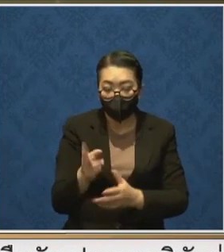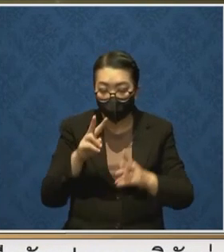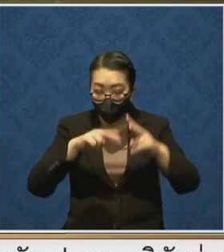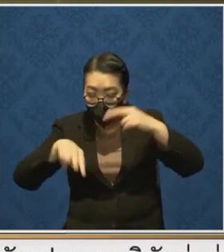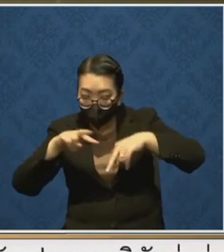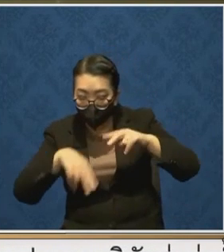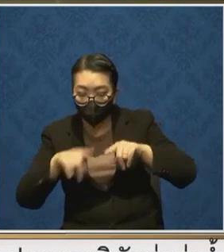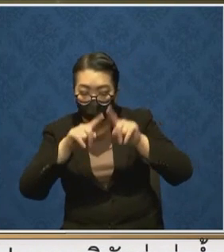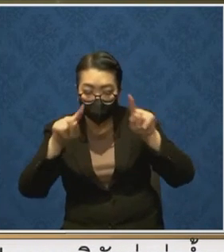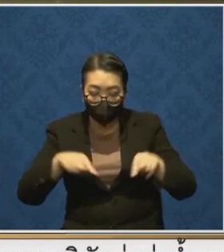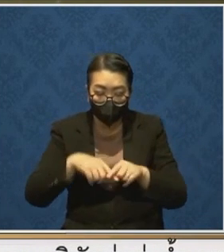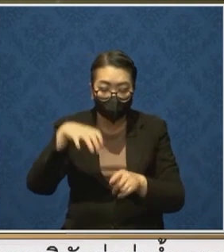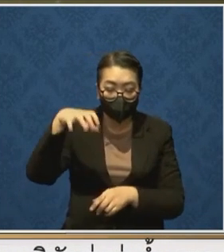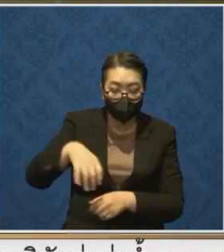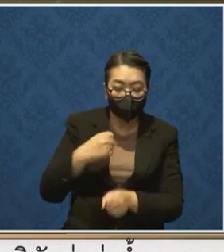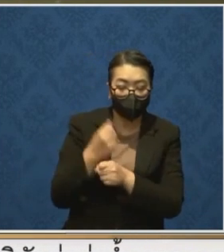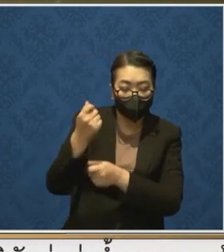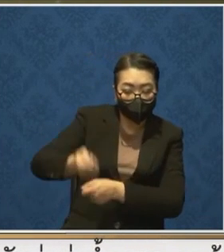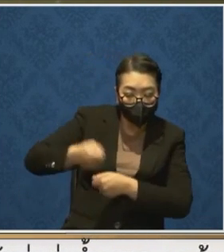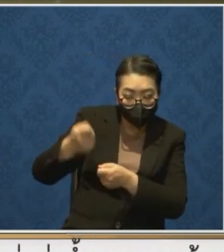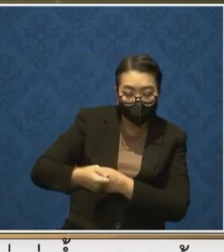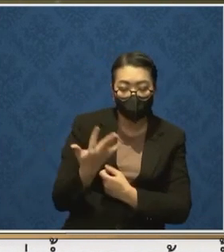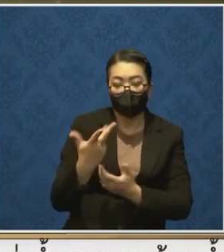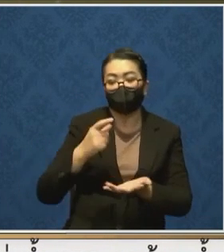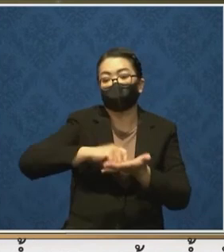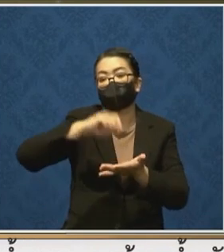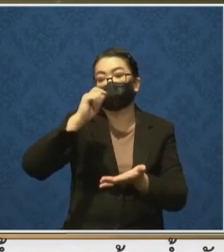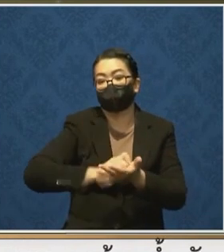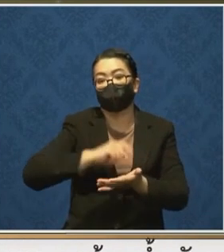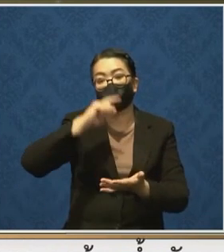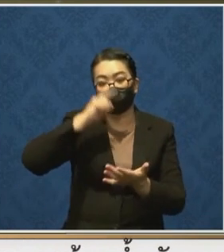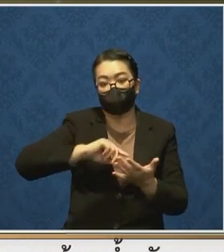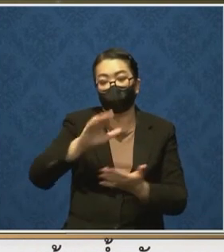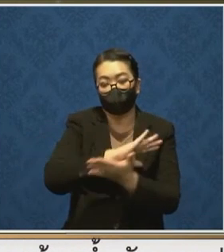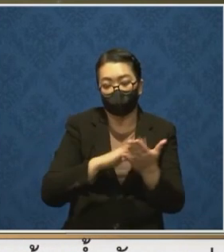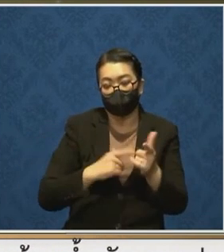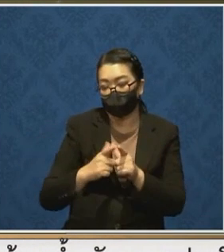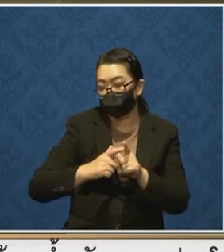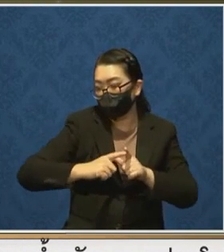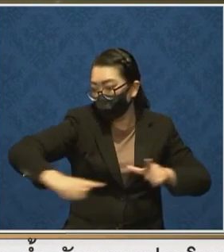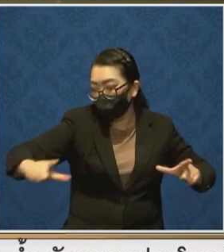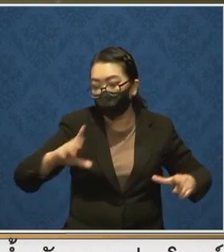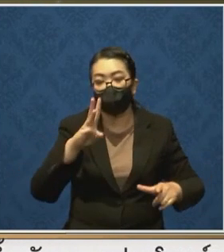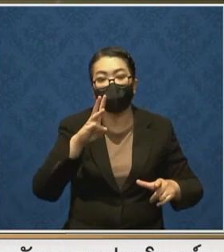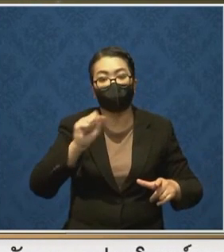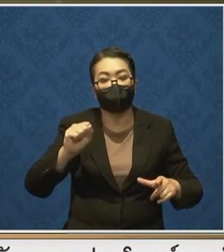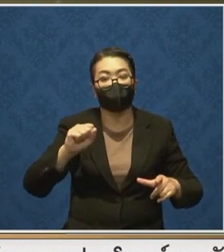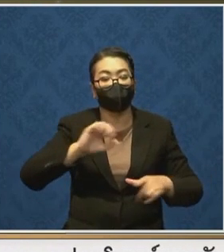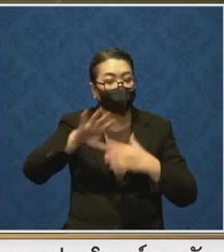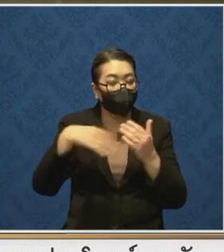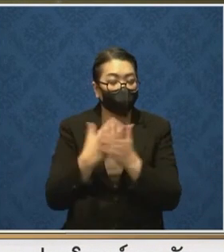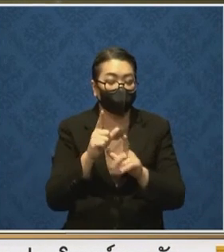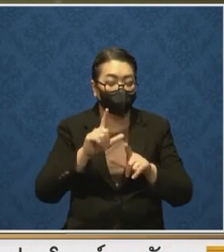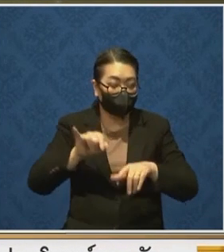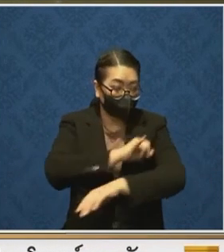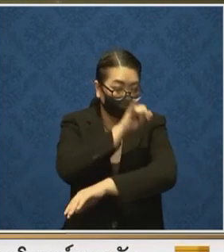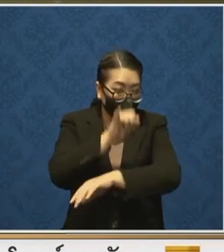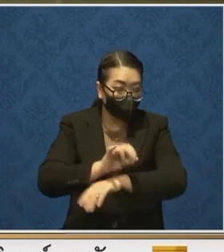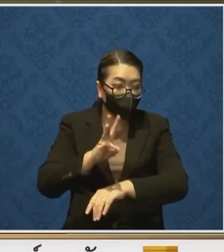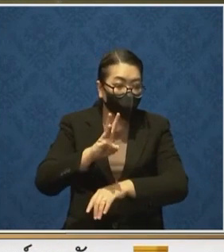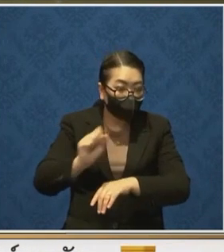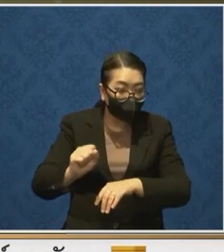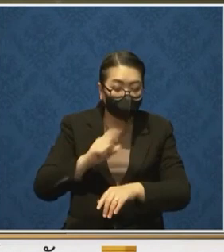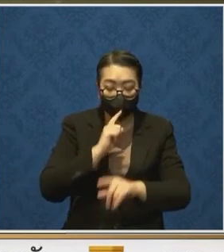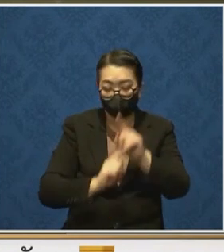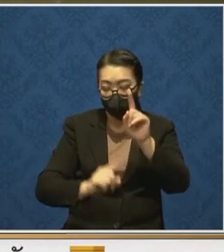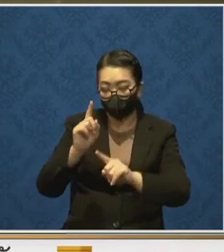บัิธมเหองของ Kingsgateที่รอการอนุมัิจัไยอีกเกือบ 6 แนไร่ถ้าใช้มารถาในการประเมินพื้นที่ธรมเหมื